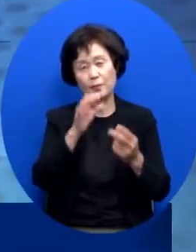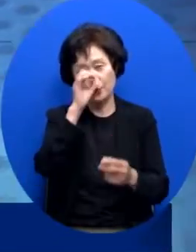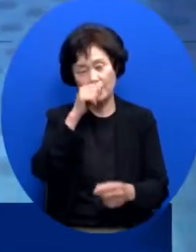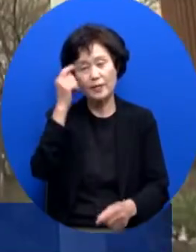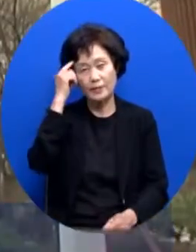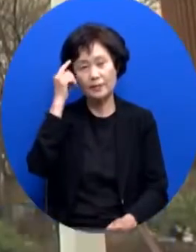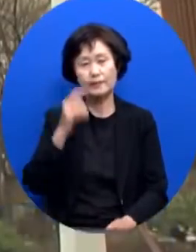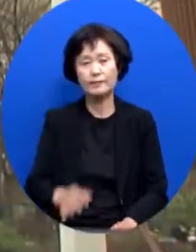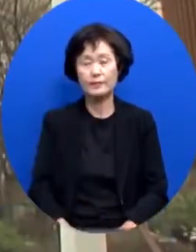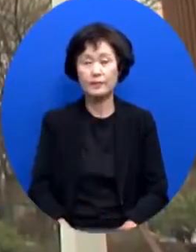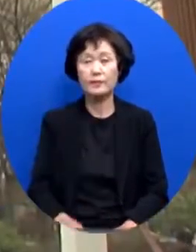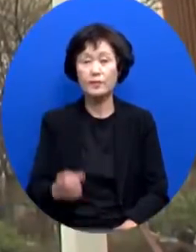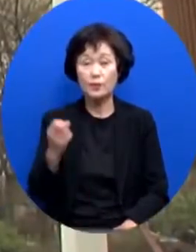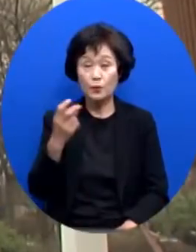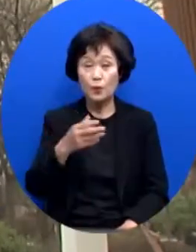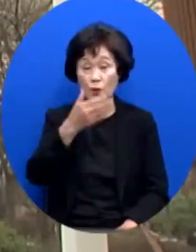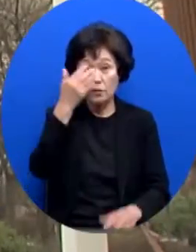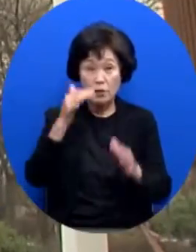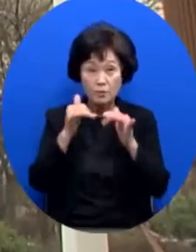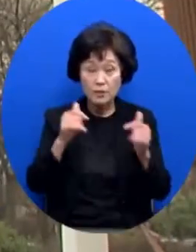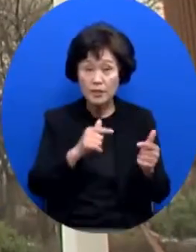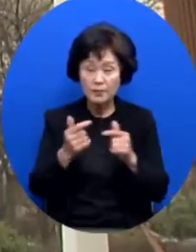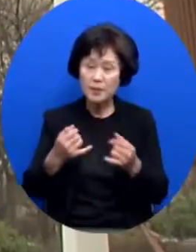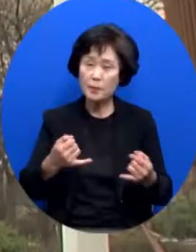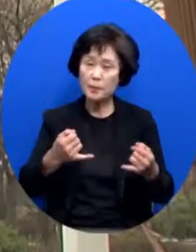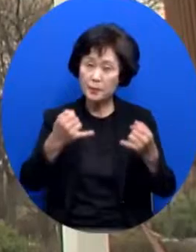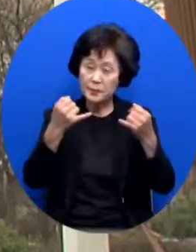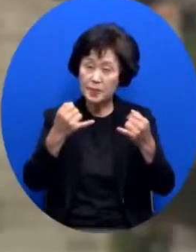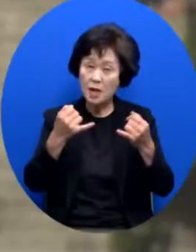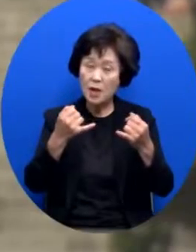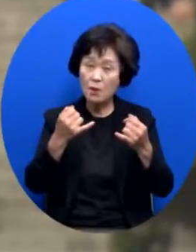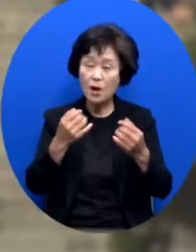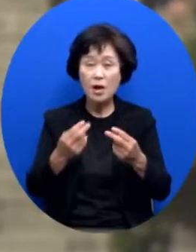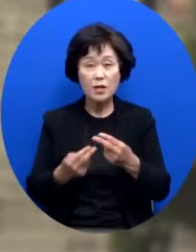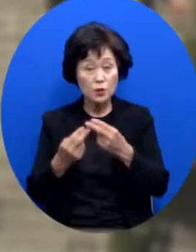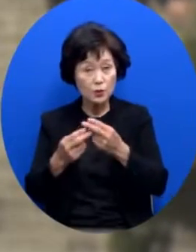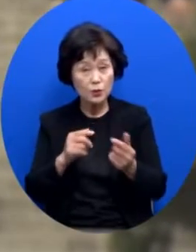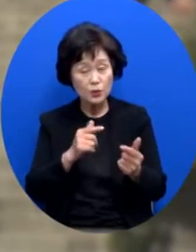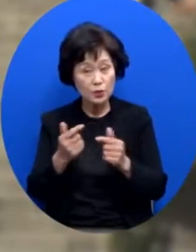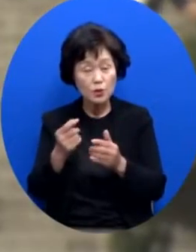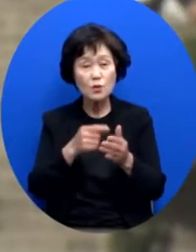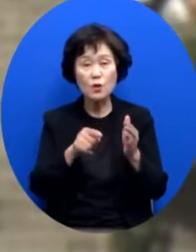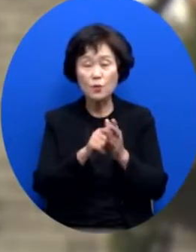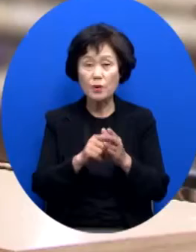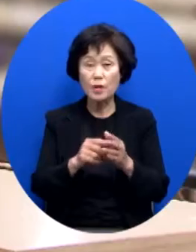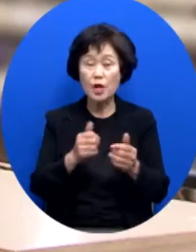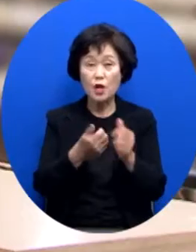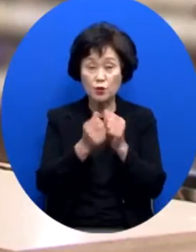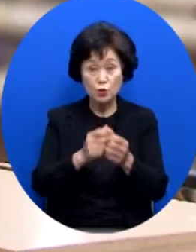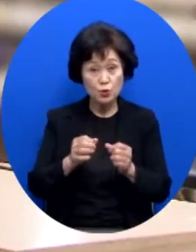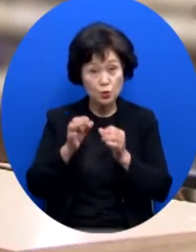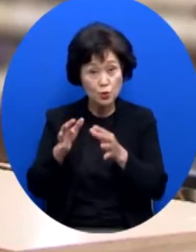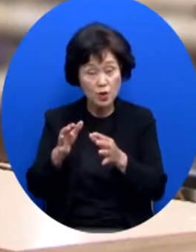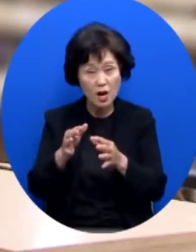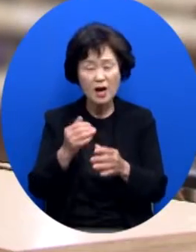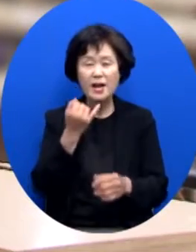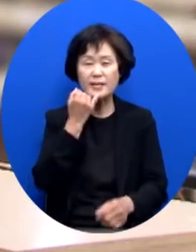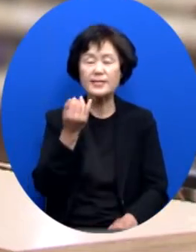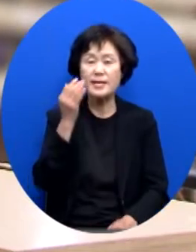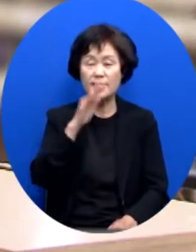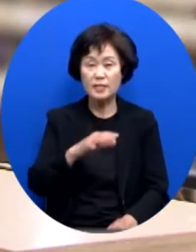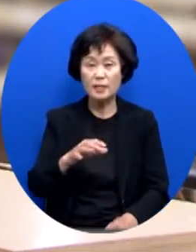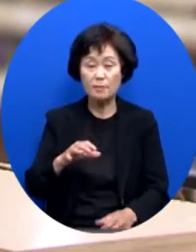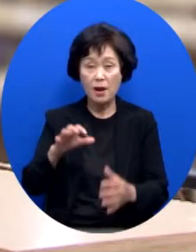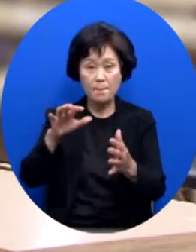해봅니다 또 젊은 세대가 부채 해결과 저축 등을 위해 주식투자 등에 라는 것은 문제가 아니지만 투기나 한탕주의 마음으로